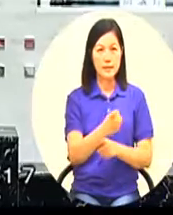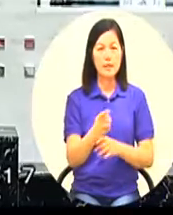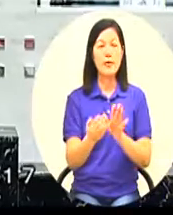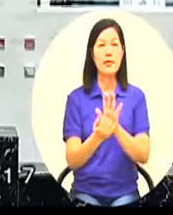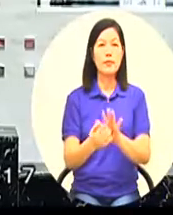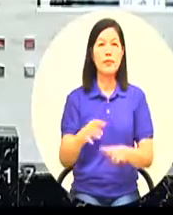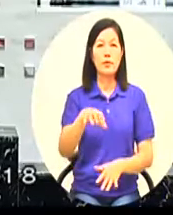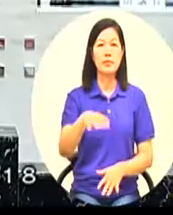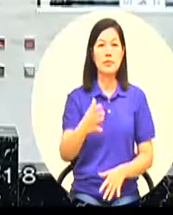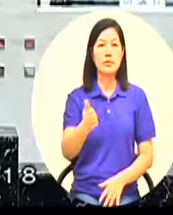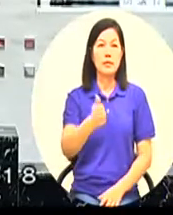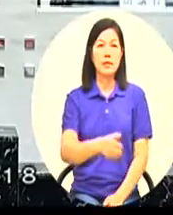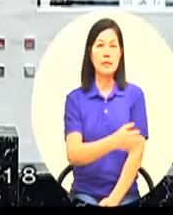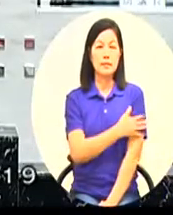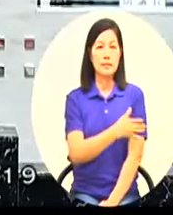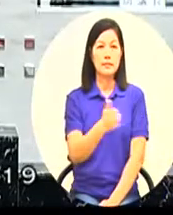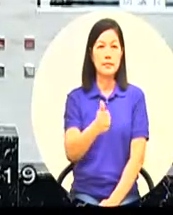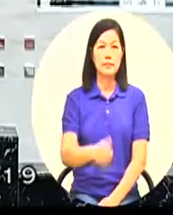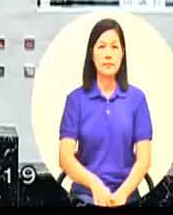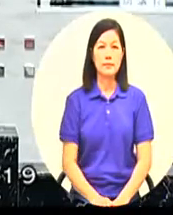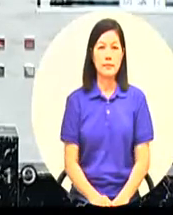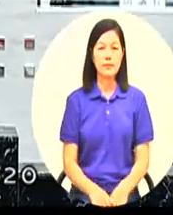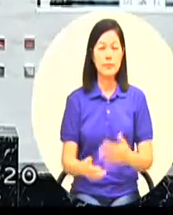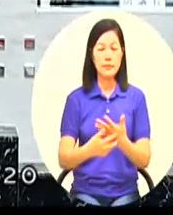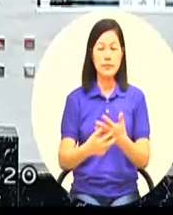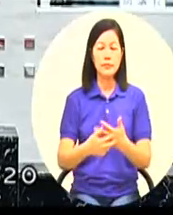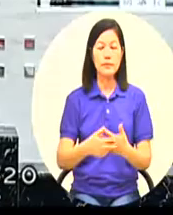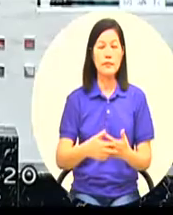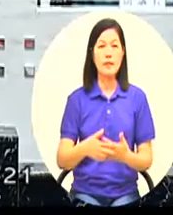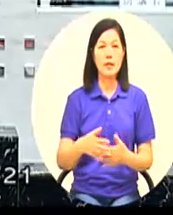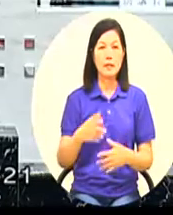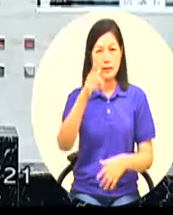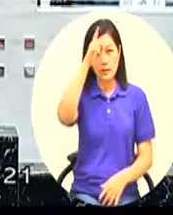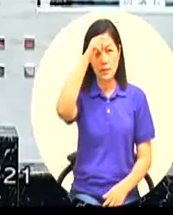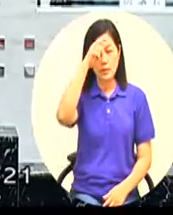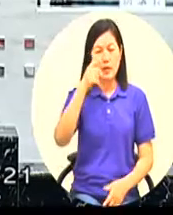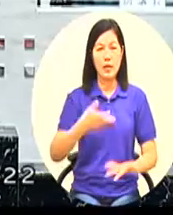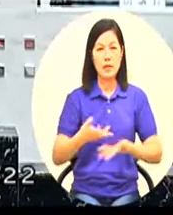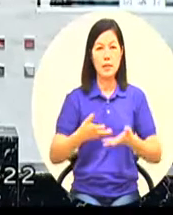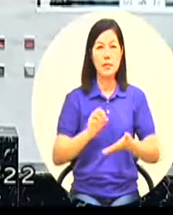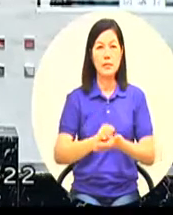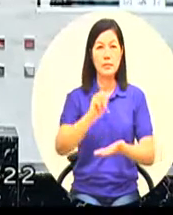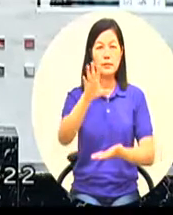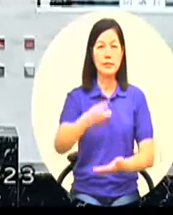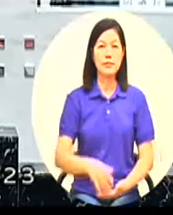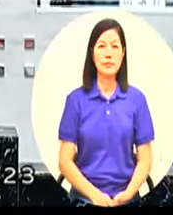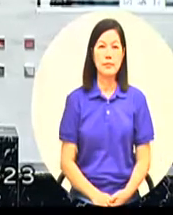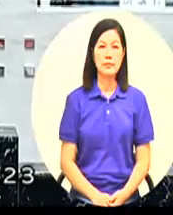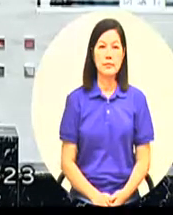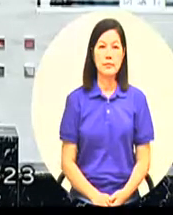啊。接下来我们请卫生局黄局长至中做业务报告。